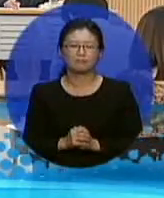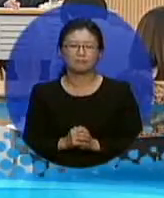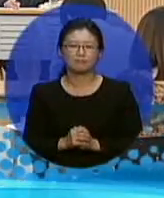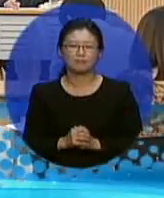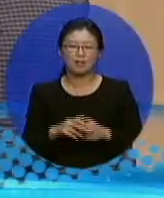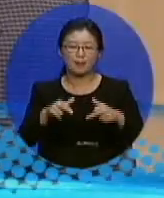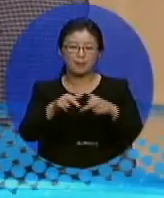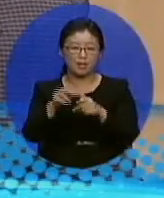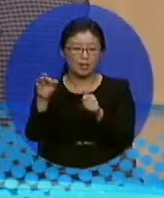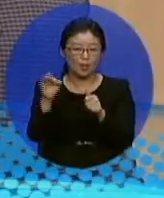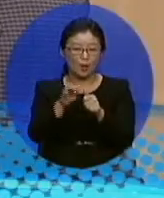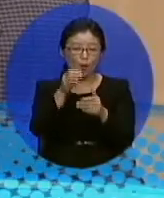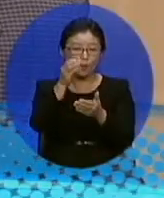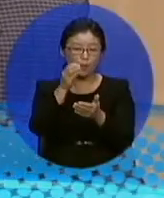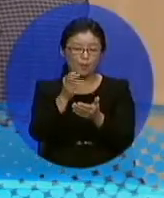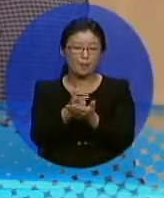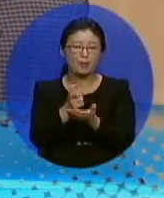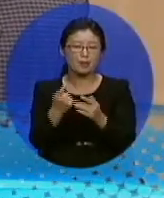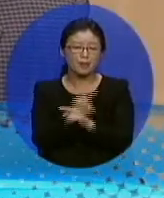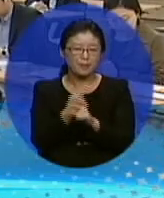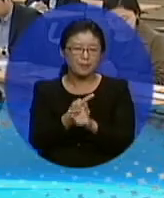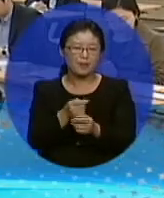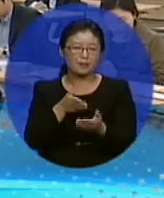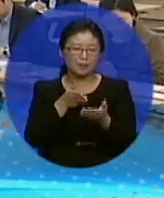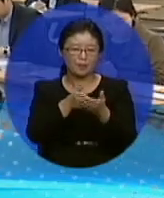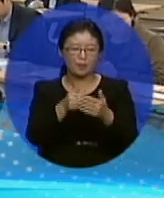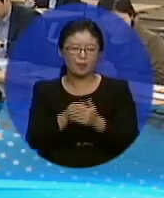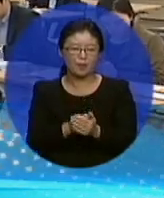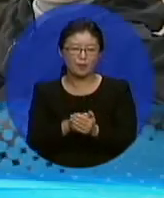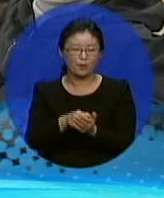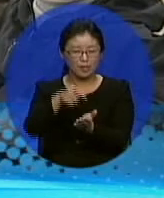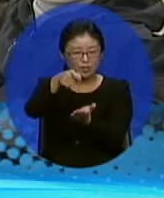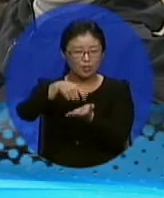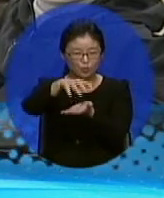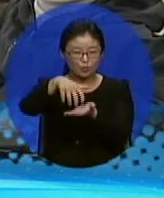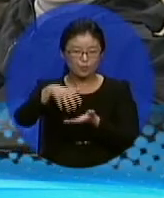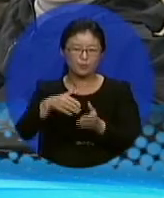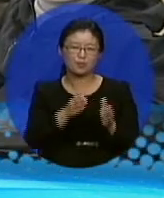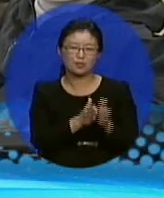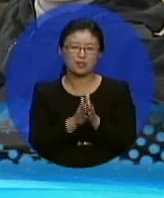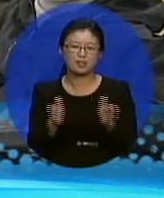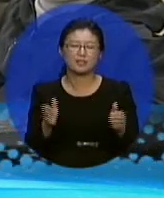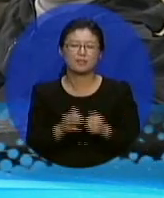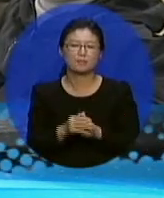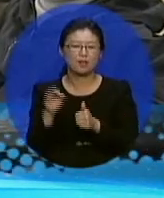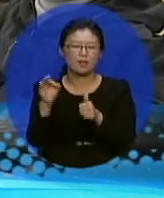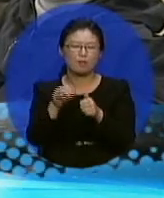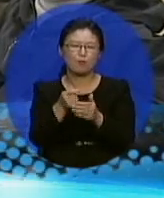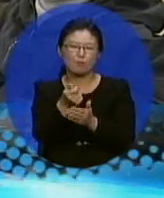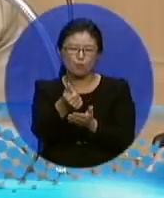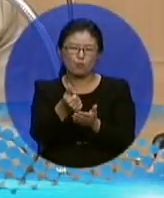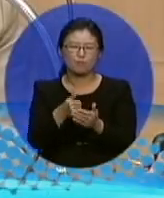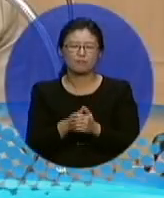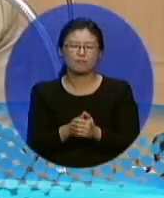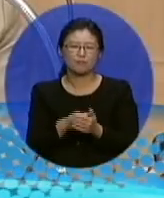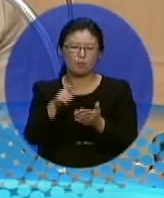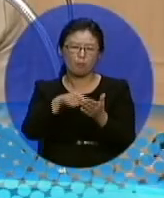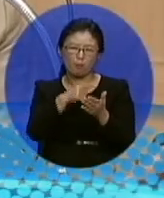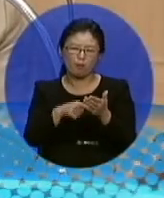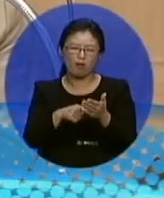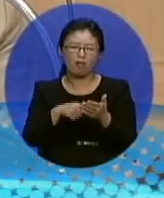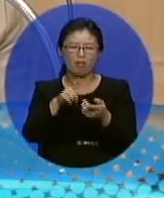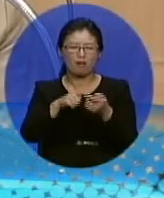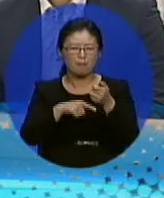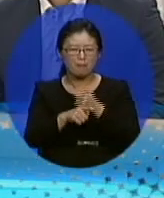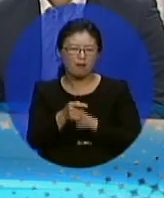정부가 장애인연금법 일부 개정안을 입법 예고하고 의견 수렴에 들어갔습니다. 연금의 기초급여가 적어 소득보장제도의 의의를